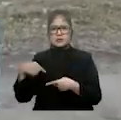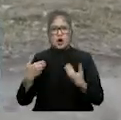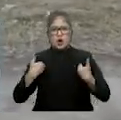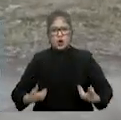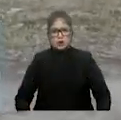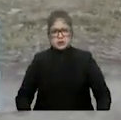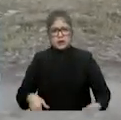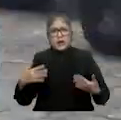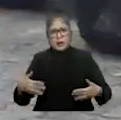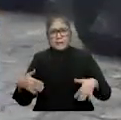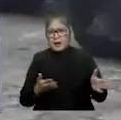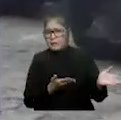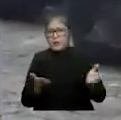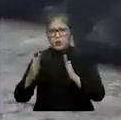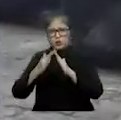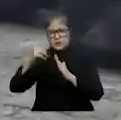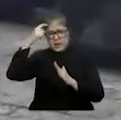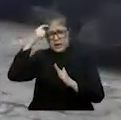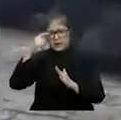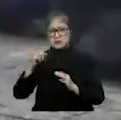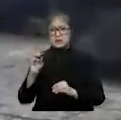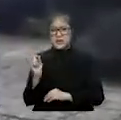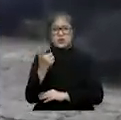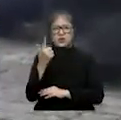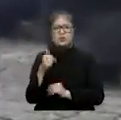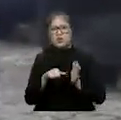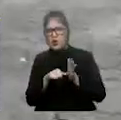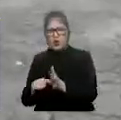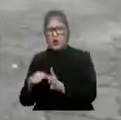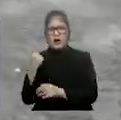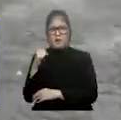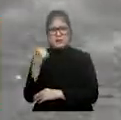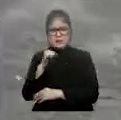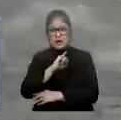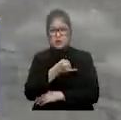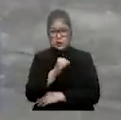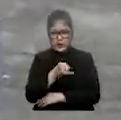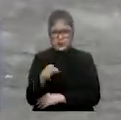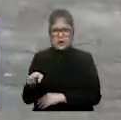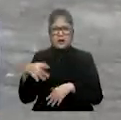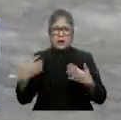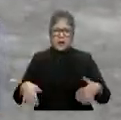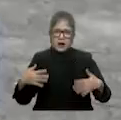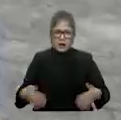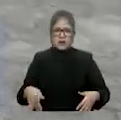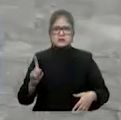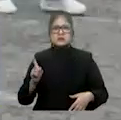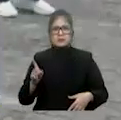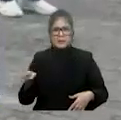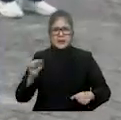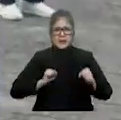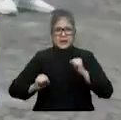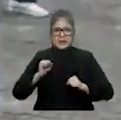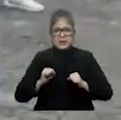melemah kemudian dibawa ke rumah sakit, namun sayang nyawanya tak tertolong. Julainah diduga kelelahan dan akibat kejadian ini